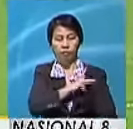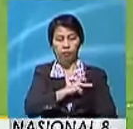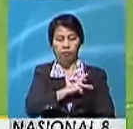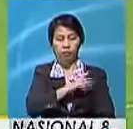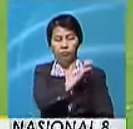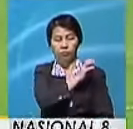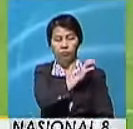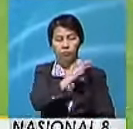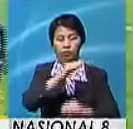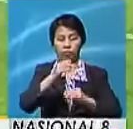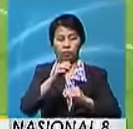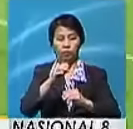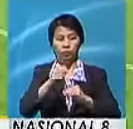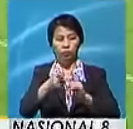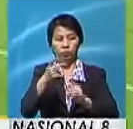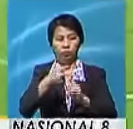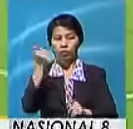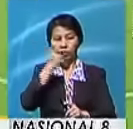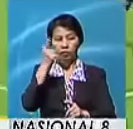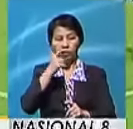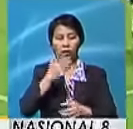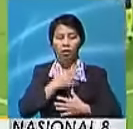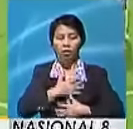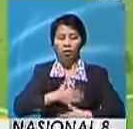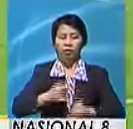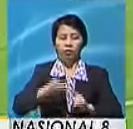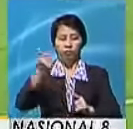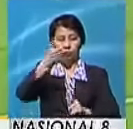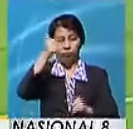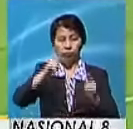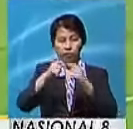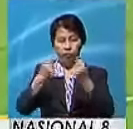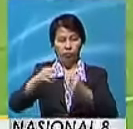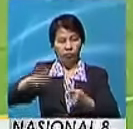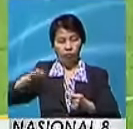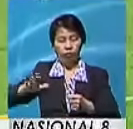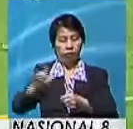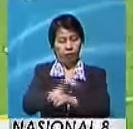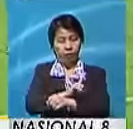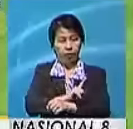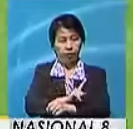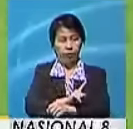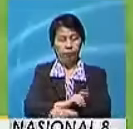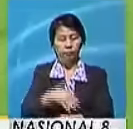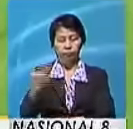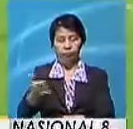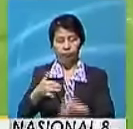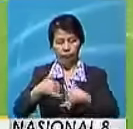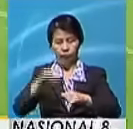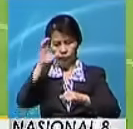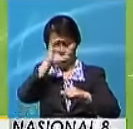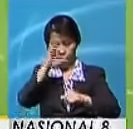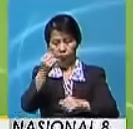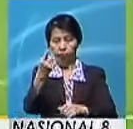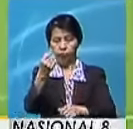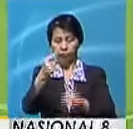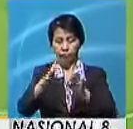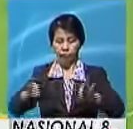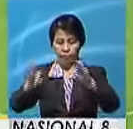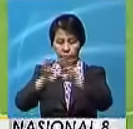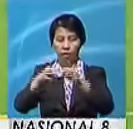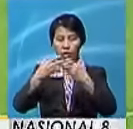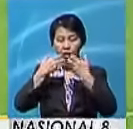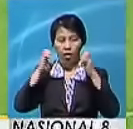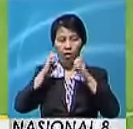Pinang, Jackson Ferreira Thiago, tidak mahu mendawit dada kerana skuadnya masih belum lengkap sepenuhnya. Beliau masih lagi mencari kesebelasan utama